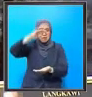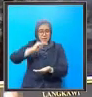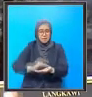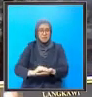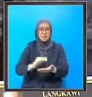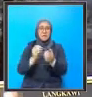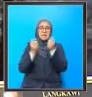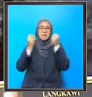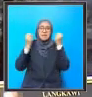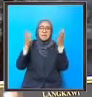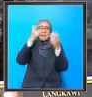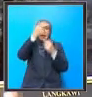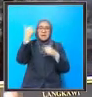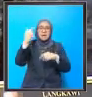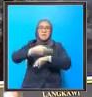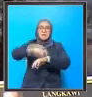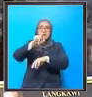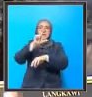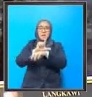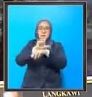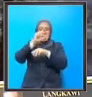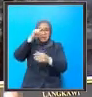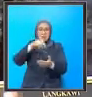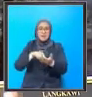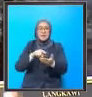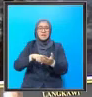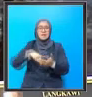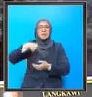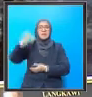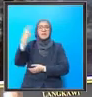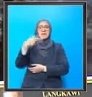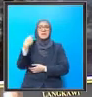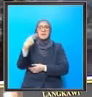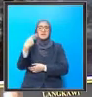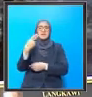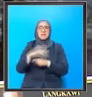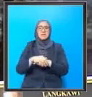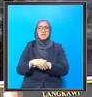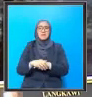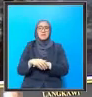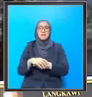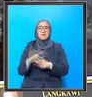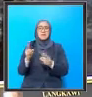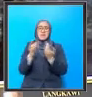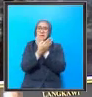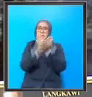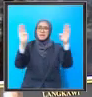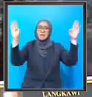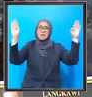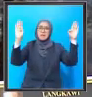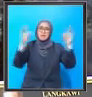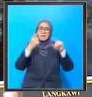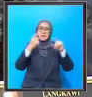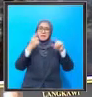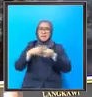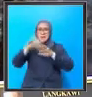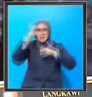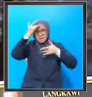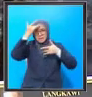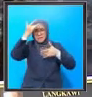karena Langkawi sendiri adalah hijau yaitu tidak ada bebas daripada